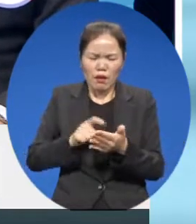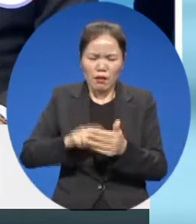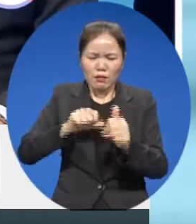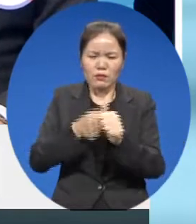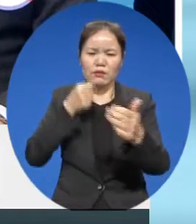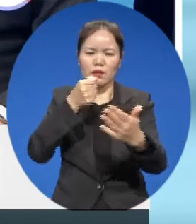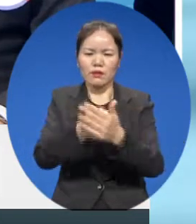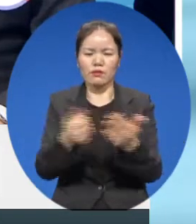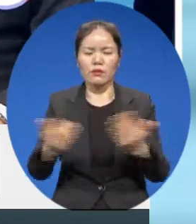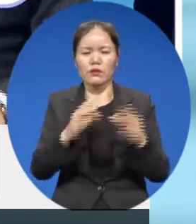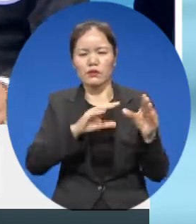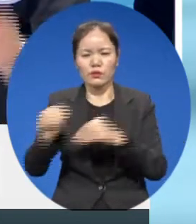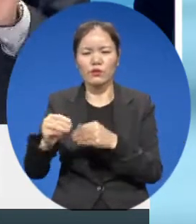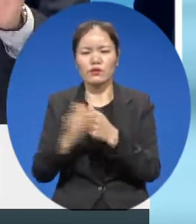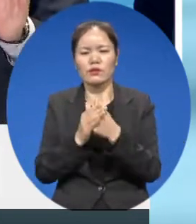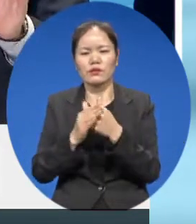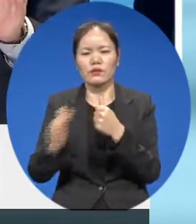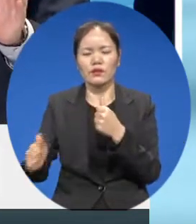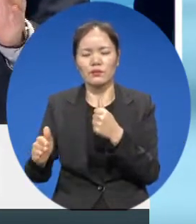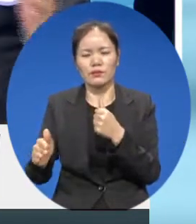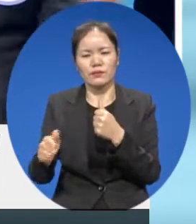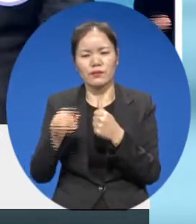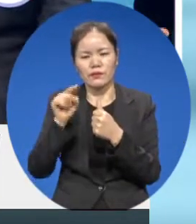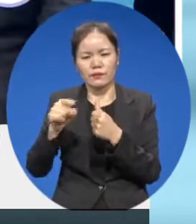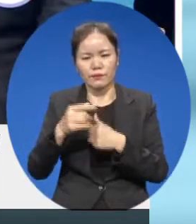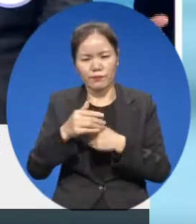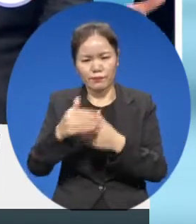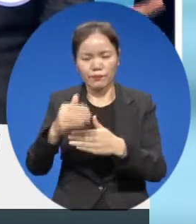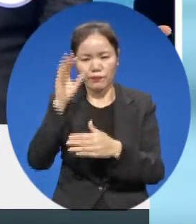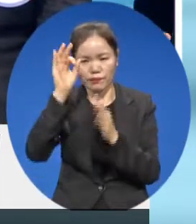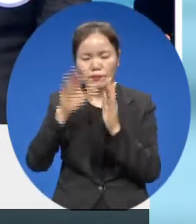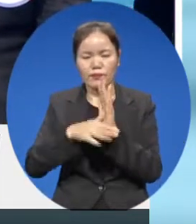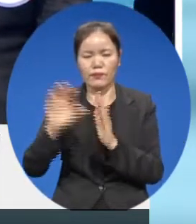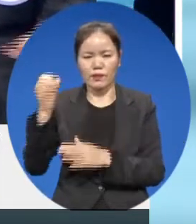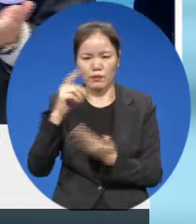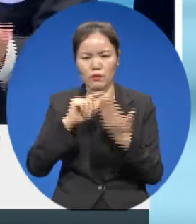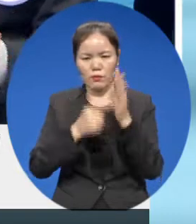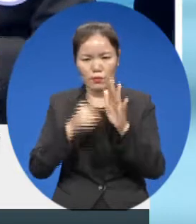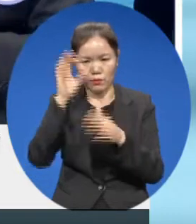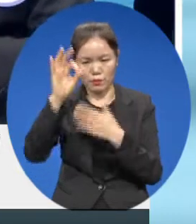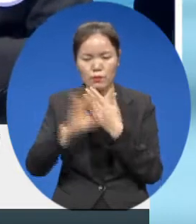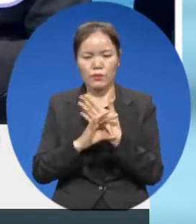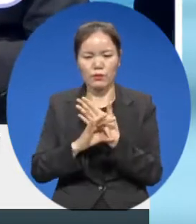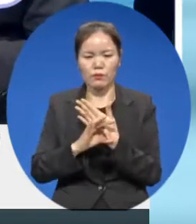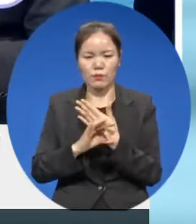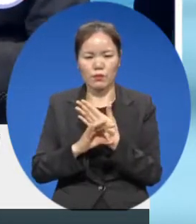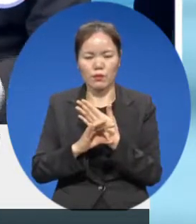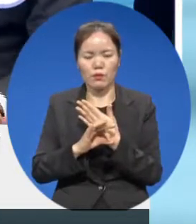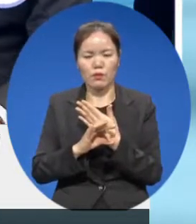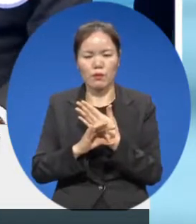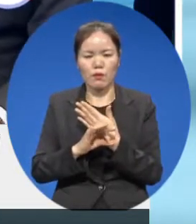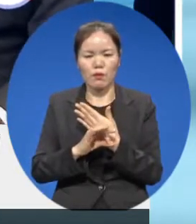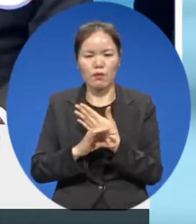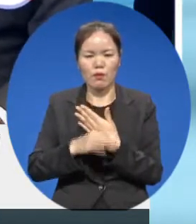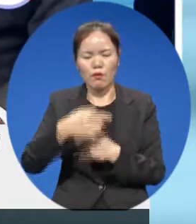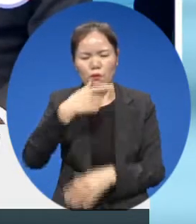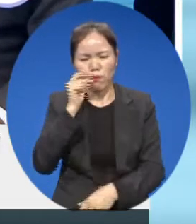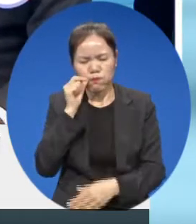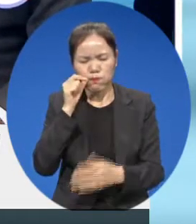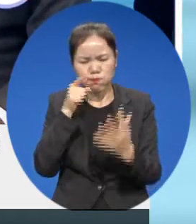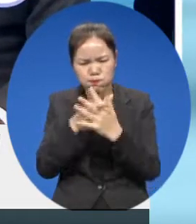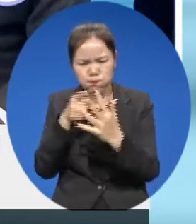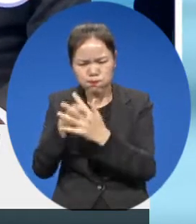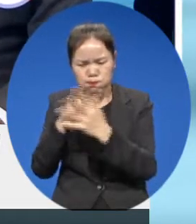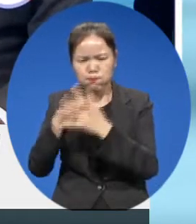직무정지 를 시키다 보니 그 과정에 사실 우리가 언론보도를 통해서 파악해 찜한 많은 허 점들이 보이거든요 이러한 허점 때문에 윤